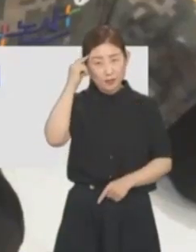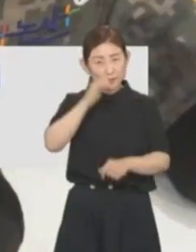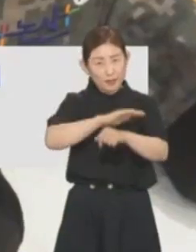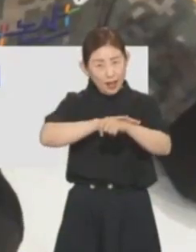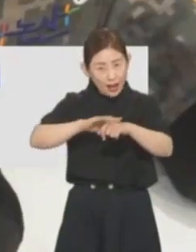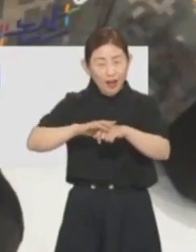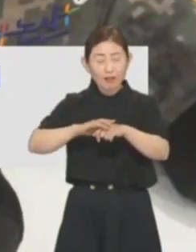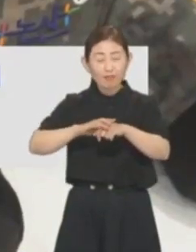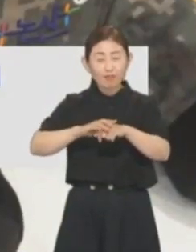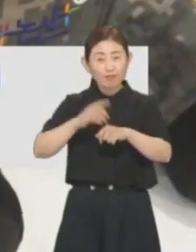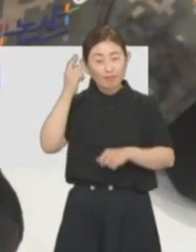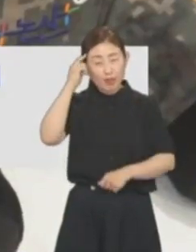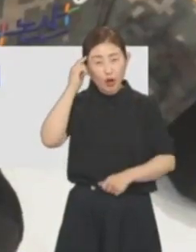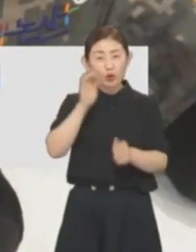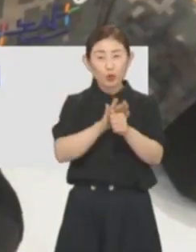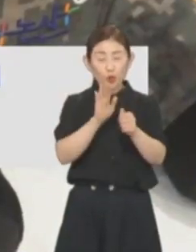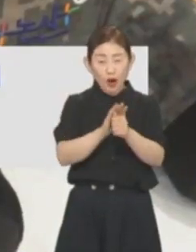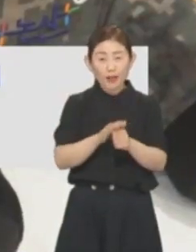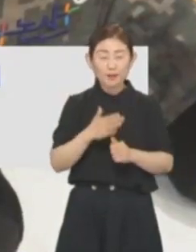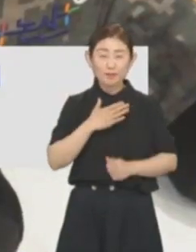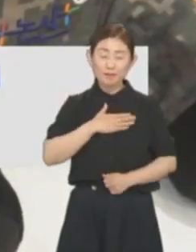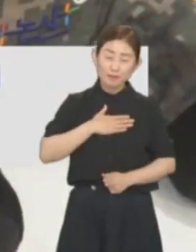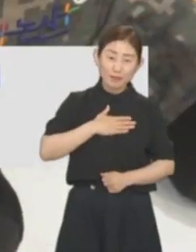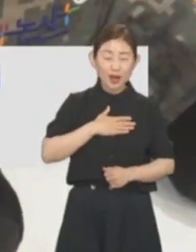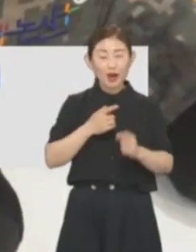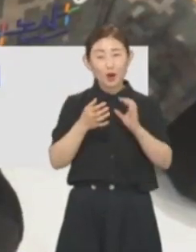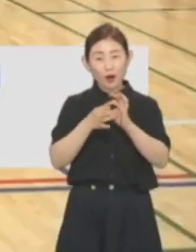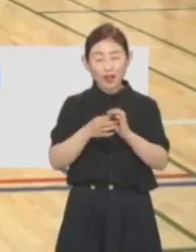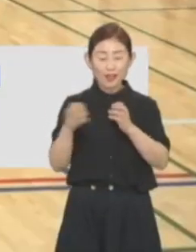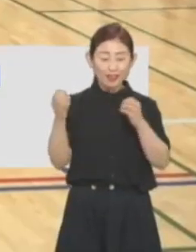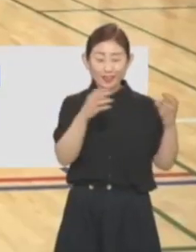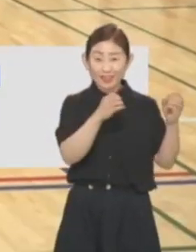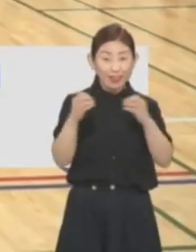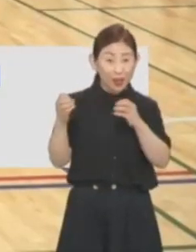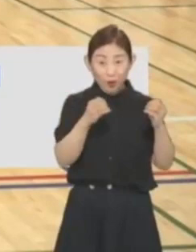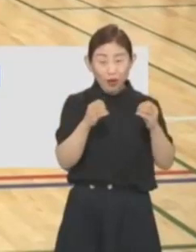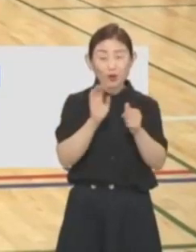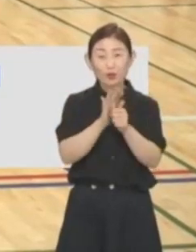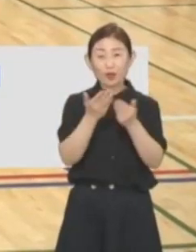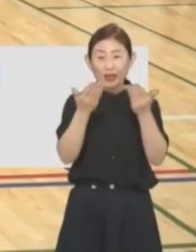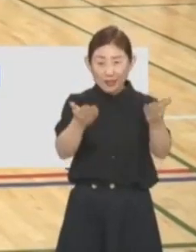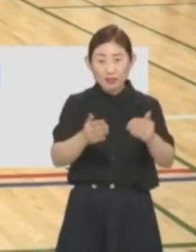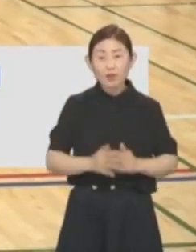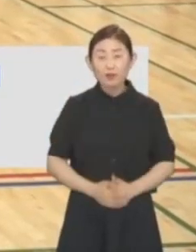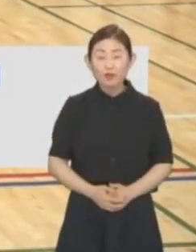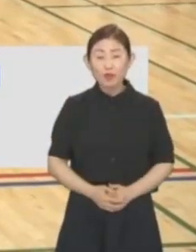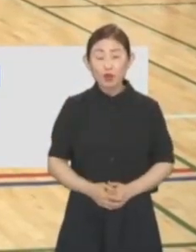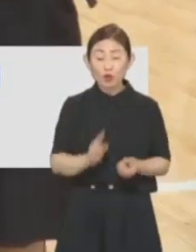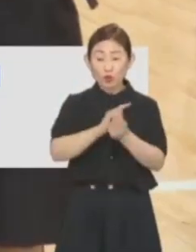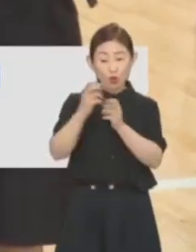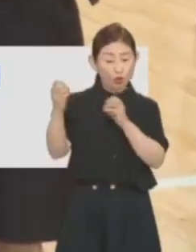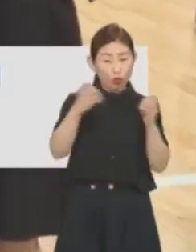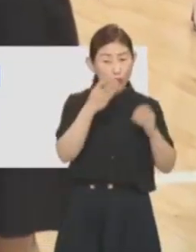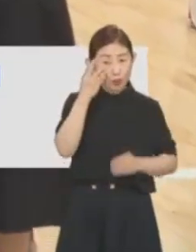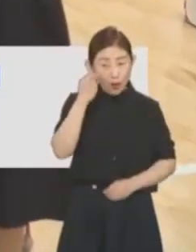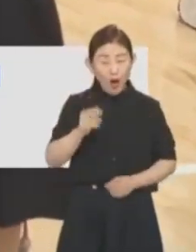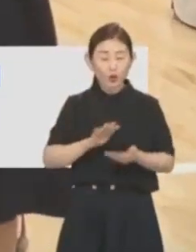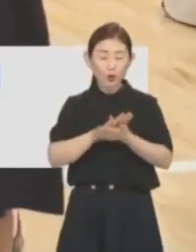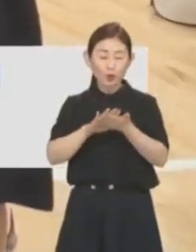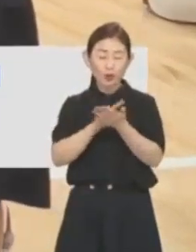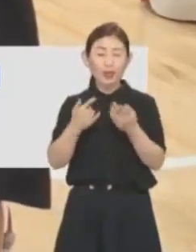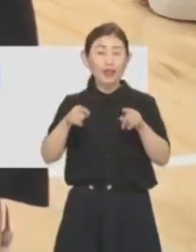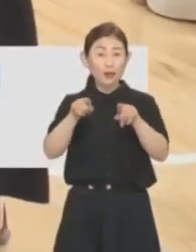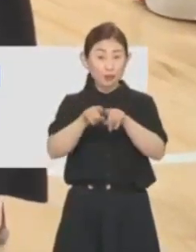도모하는 것은 물론 정서적 공감대를 형성하는 일종의 말벗 인형으로 양방향 의사소통 능력과 놀이 기능이